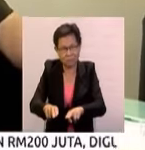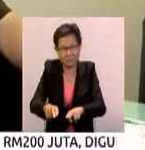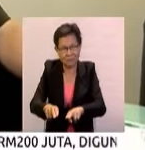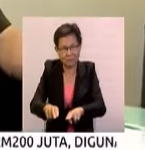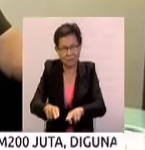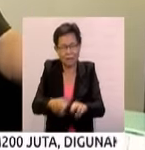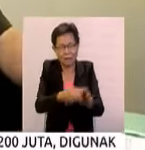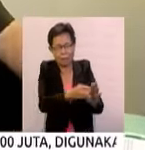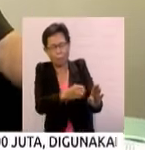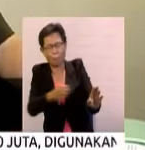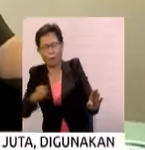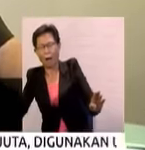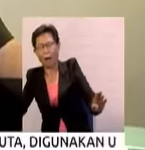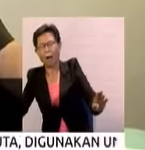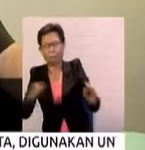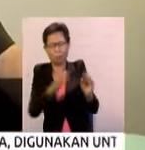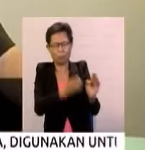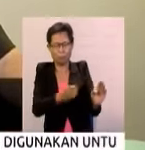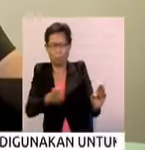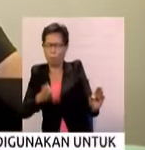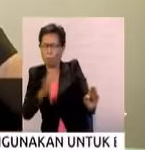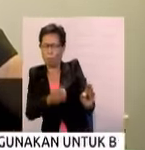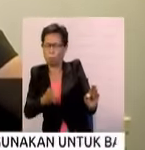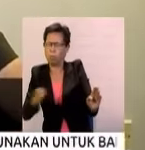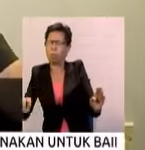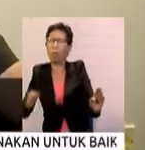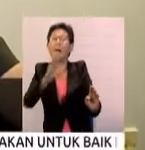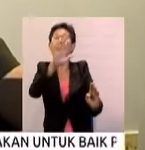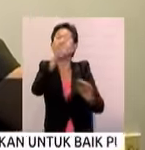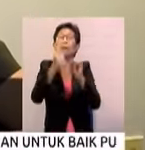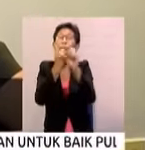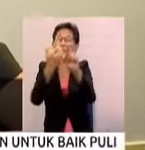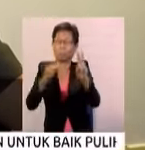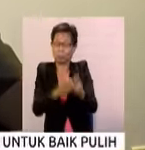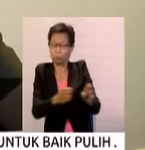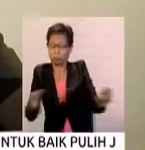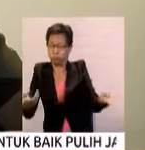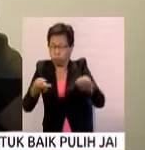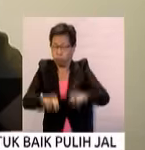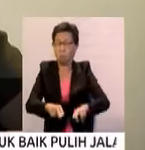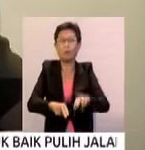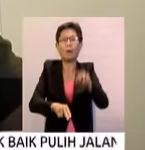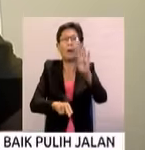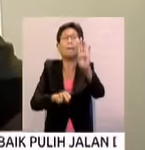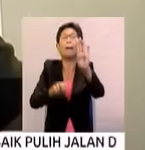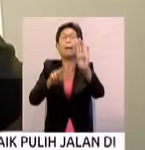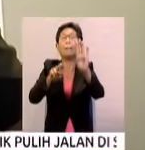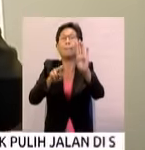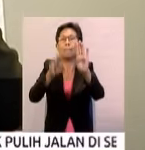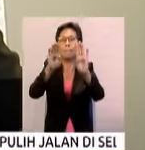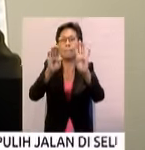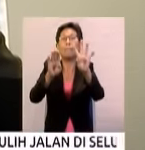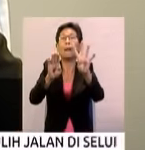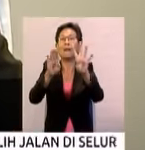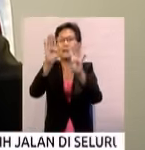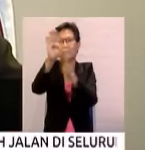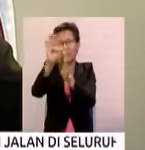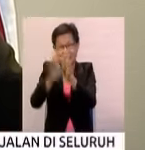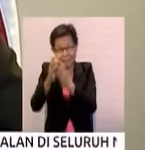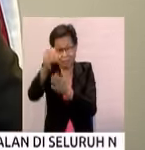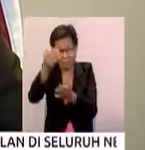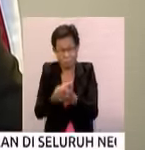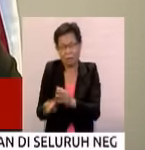ditandatangani sepanjang 5.19 ini berjumlah 4 bilion.